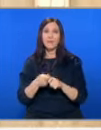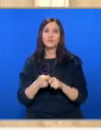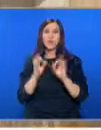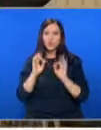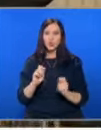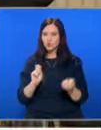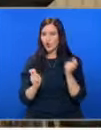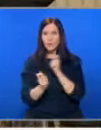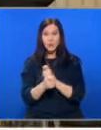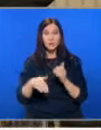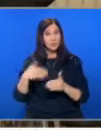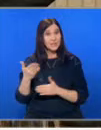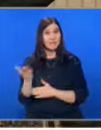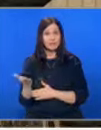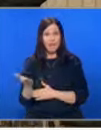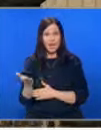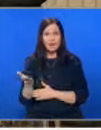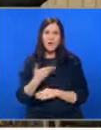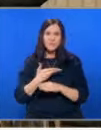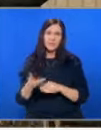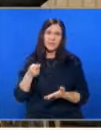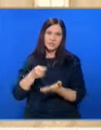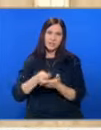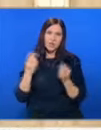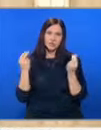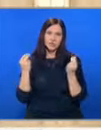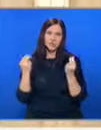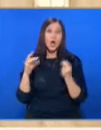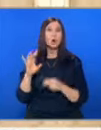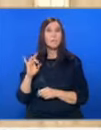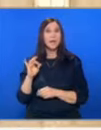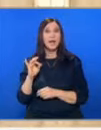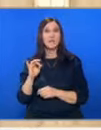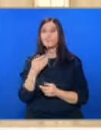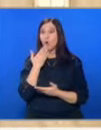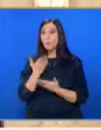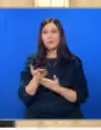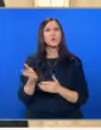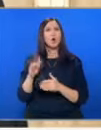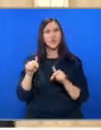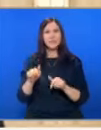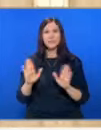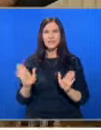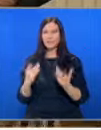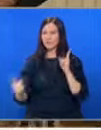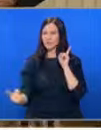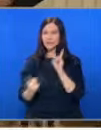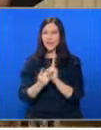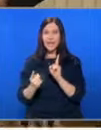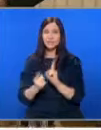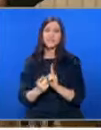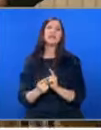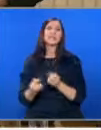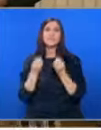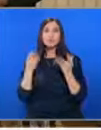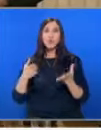точно обратното след тях винаги се плаща цена. Румен Радев обяви, че още днес започва срещи с